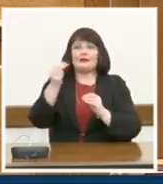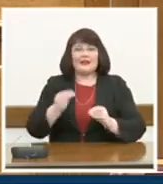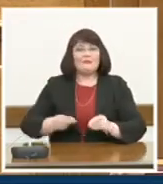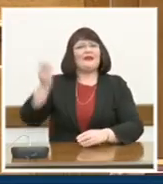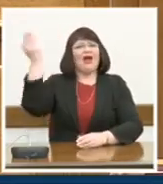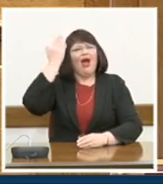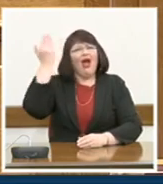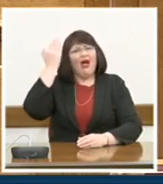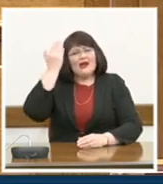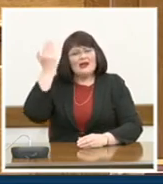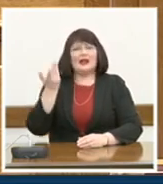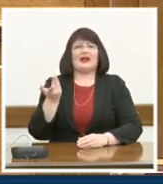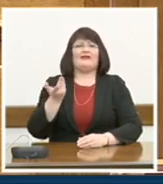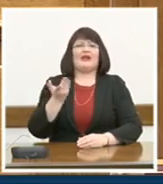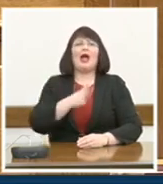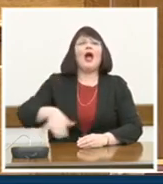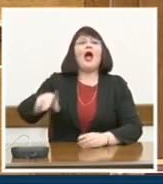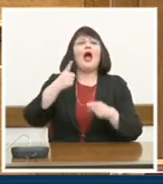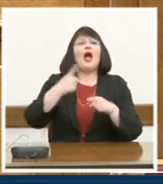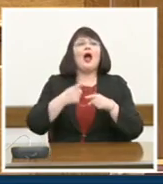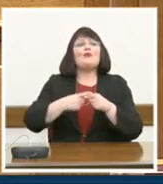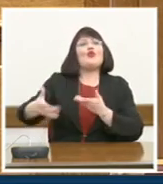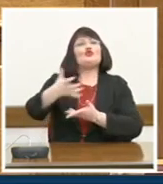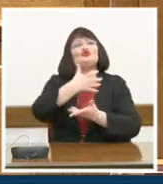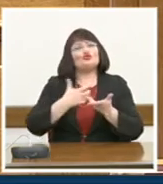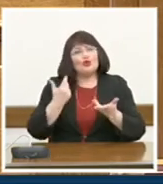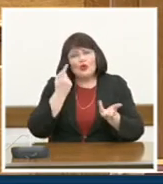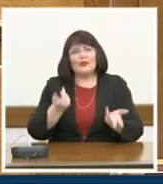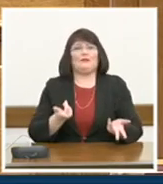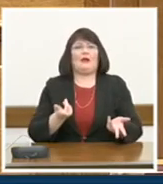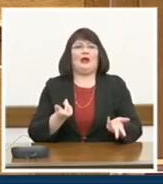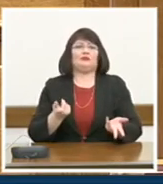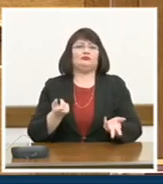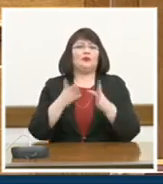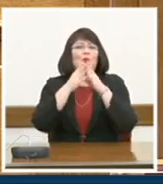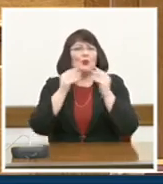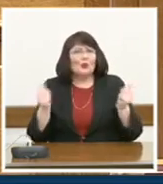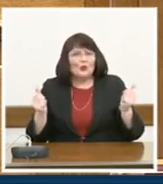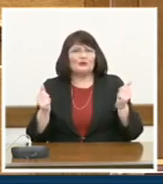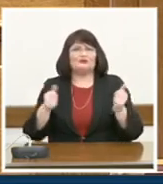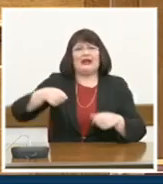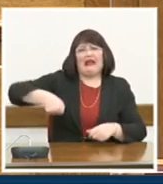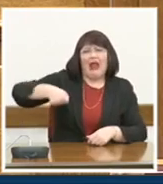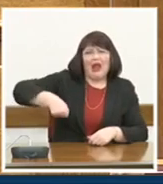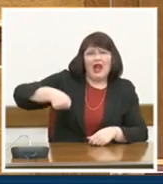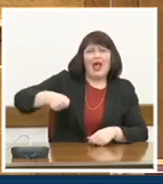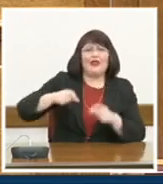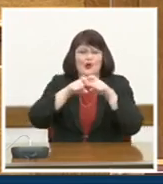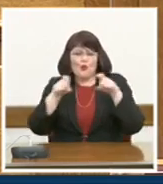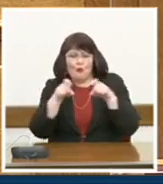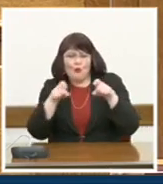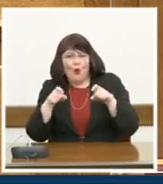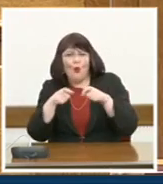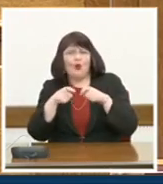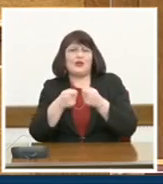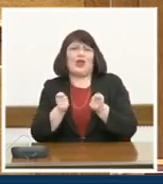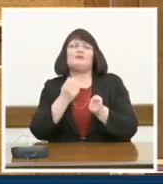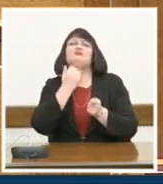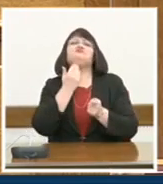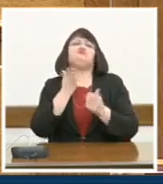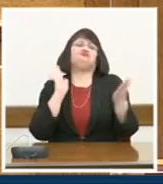το λαϊκό εισόδημα και δεν αντιμετωπίζεται ούτε με πας, ούτε με καλάθια, ούτε με κουπόνια. Μομφή και για